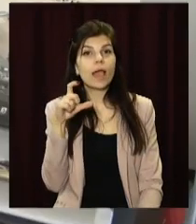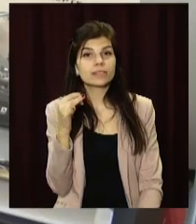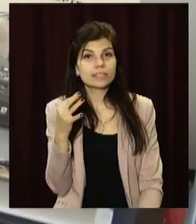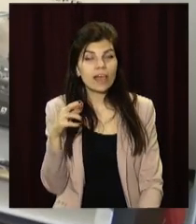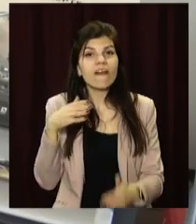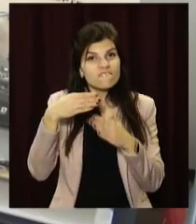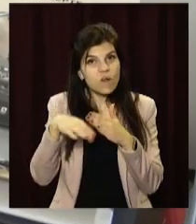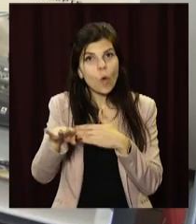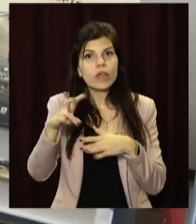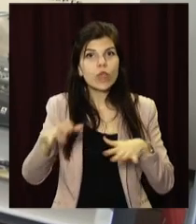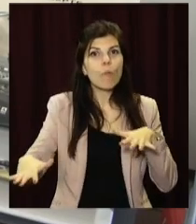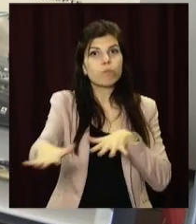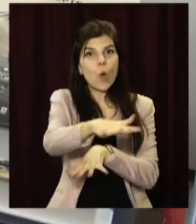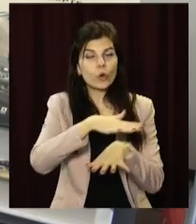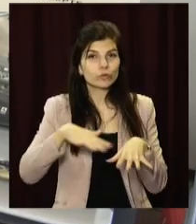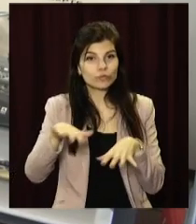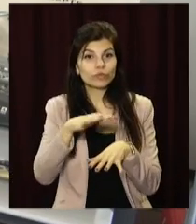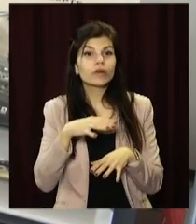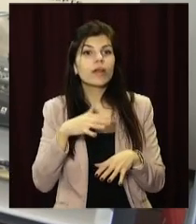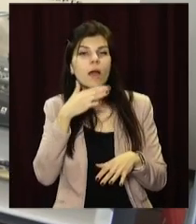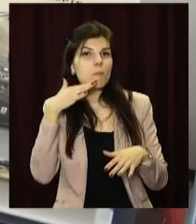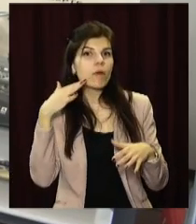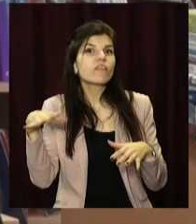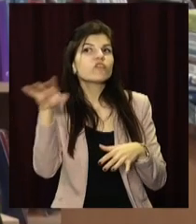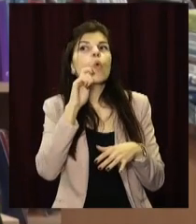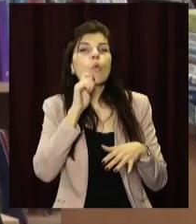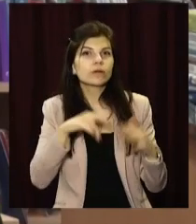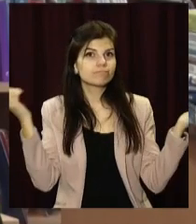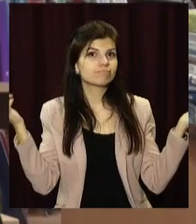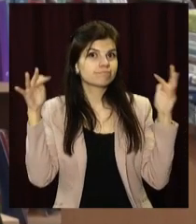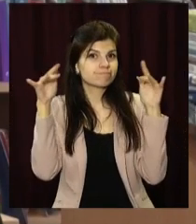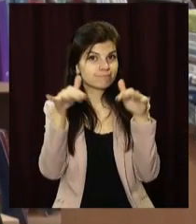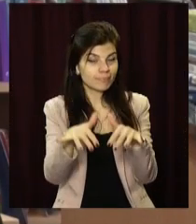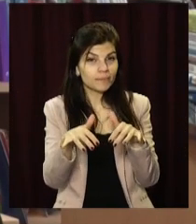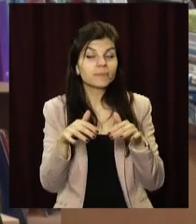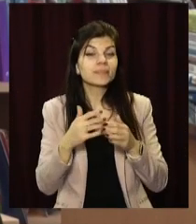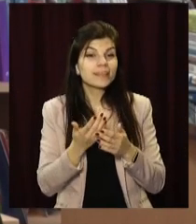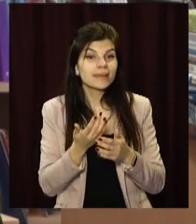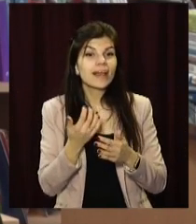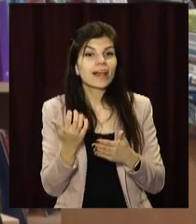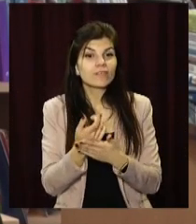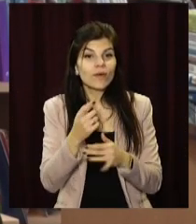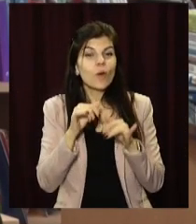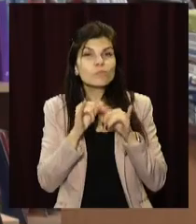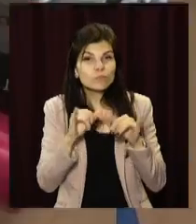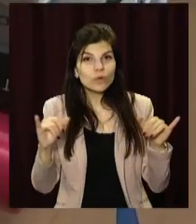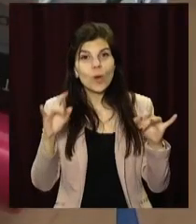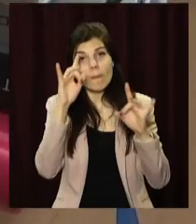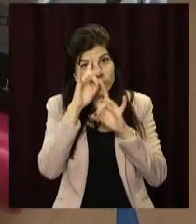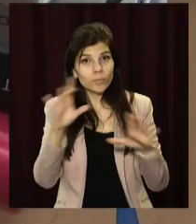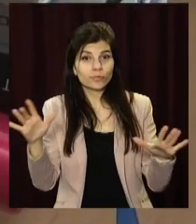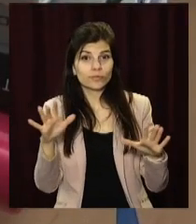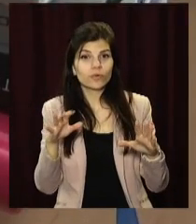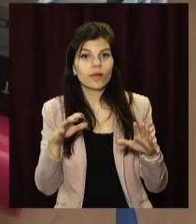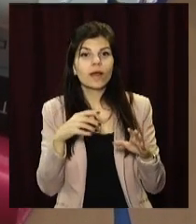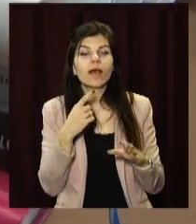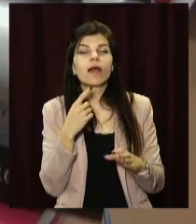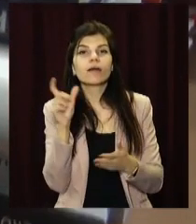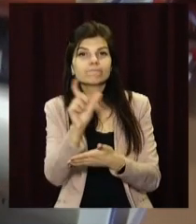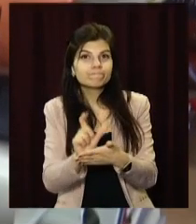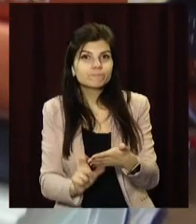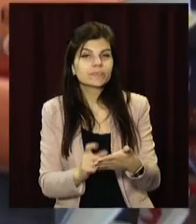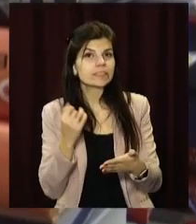площу». Прочитати свої твори з'їжджалися митці з усієї України. Наразі ж мають можливість поширювати та популяризувати власні поетичні